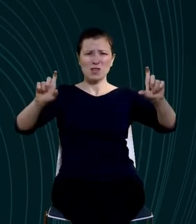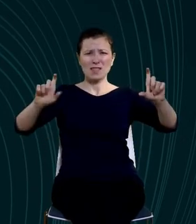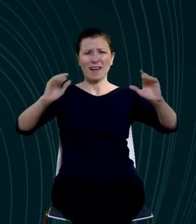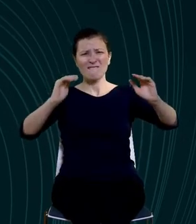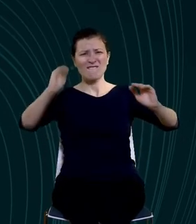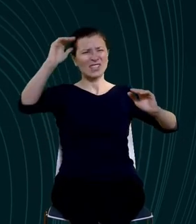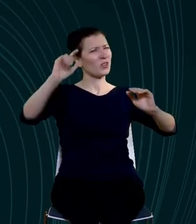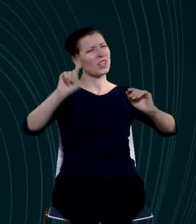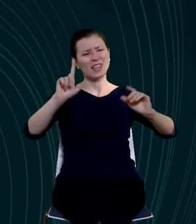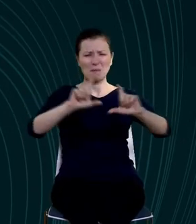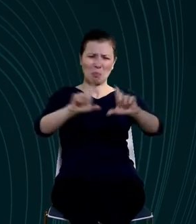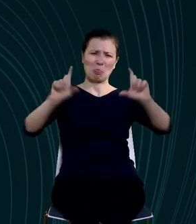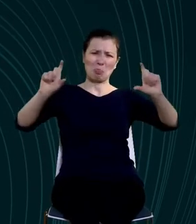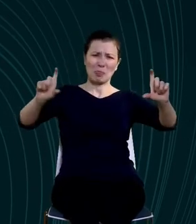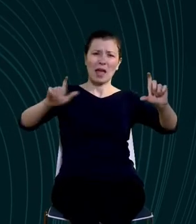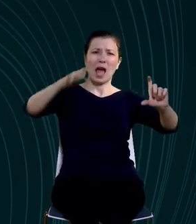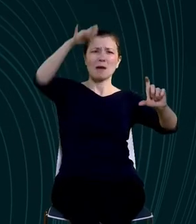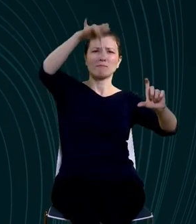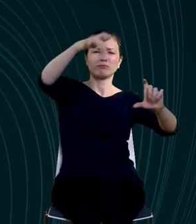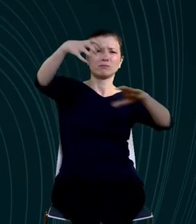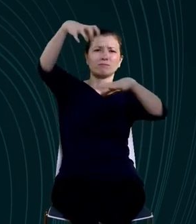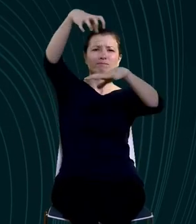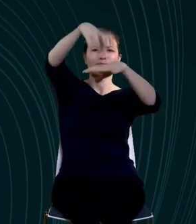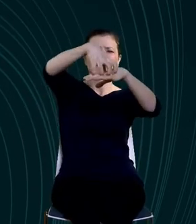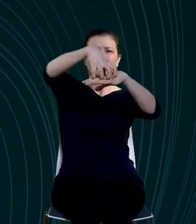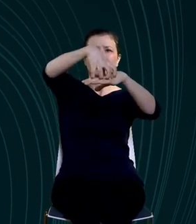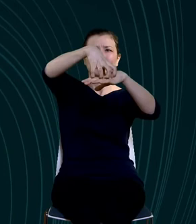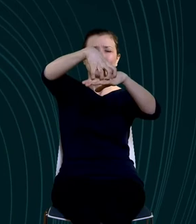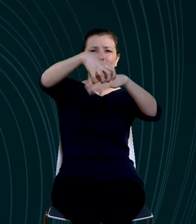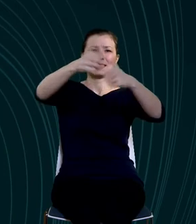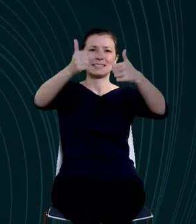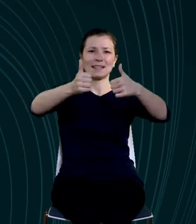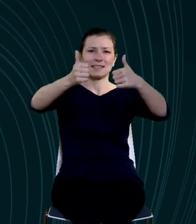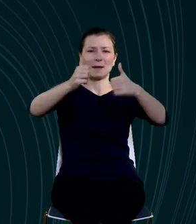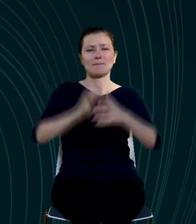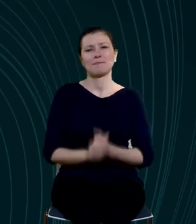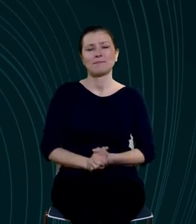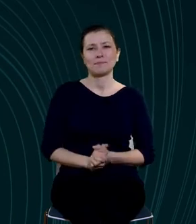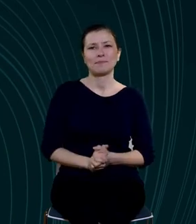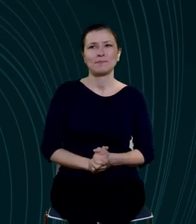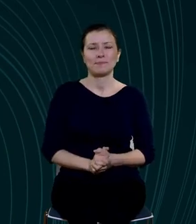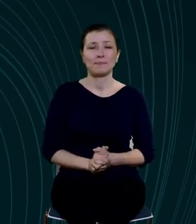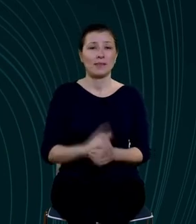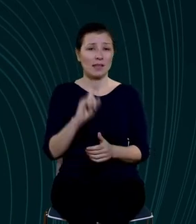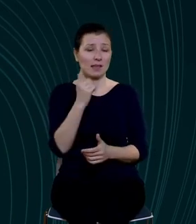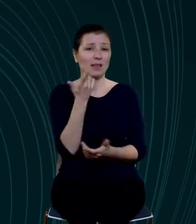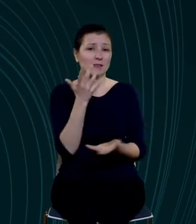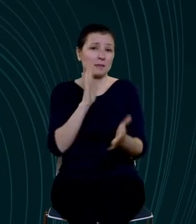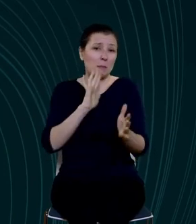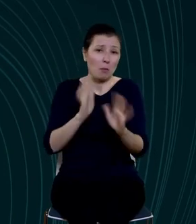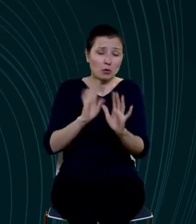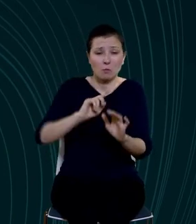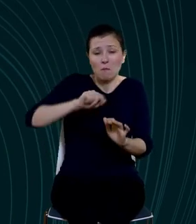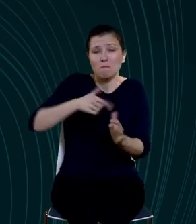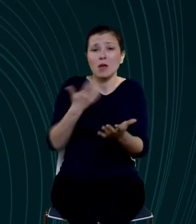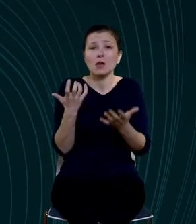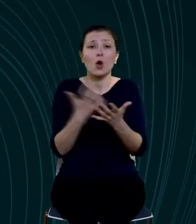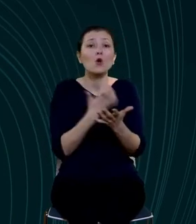w otoczeniu stacje bazowe. Jeden ze sposobów, który wykorzystujemy do